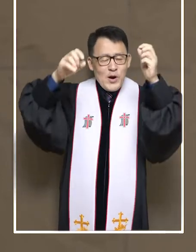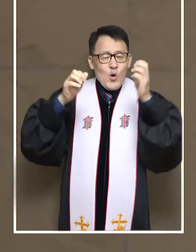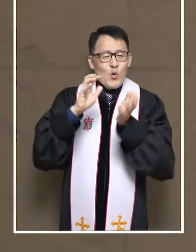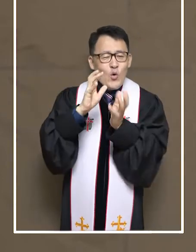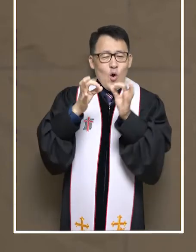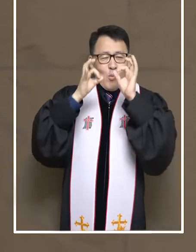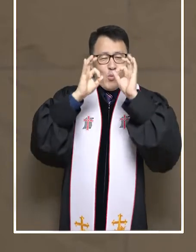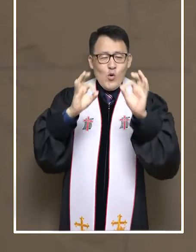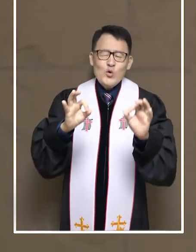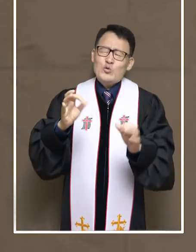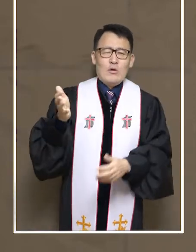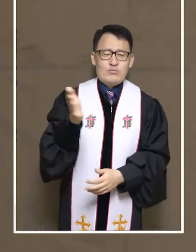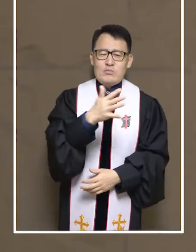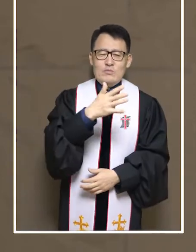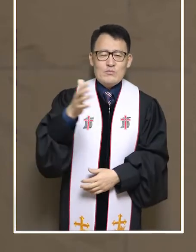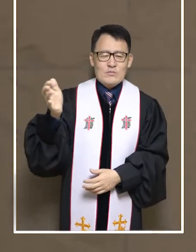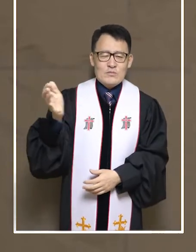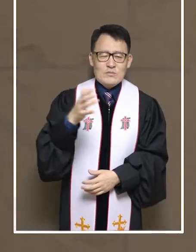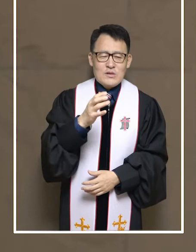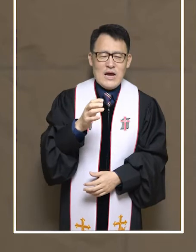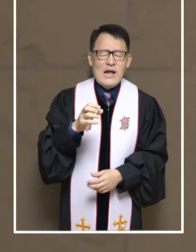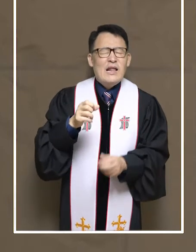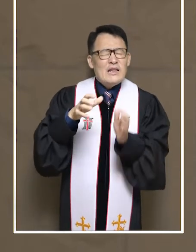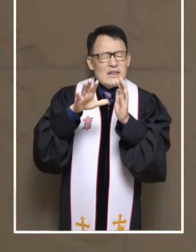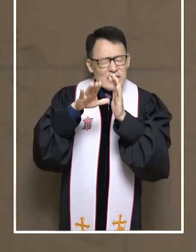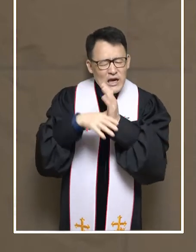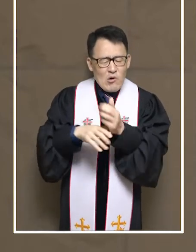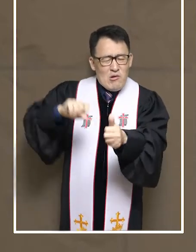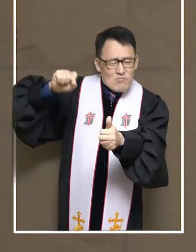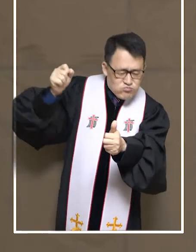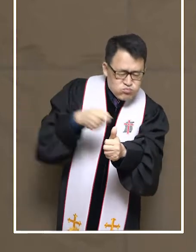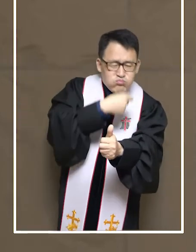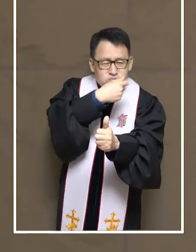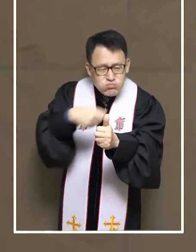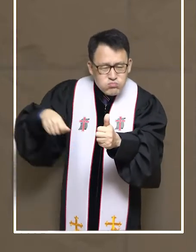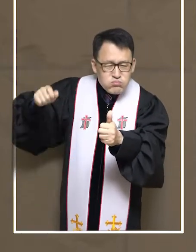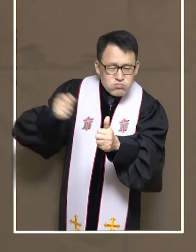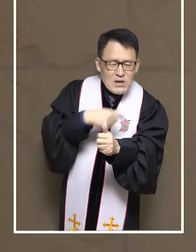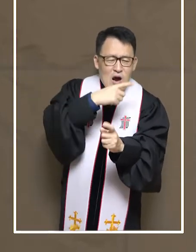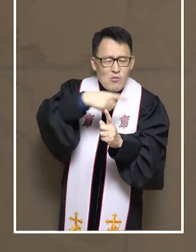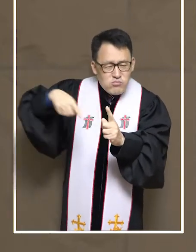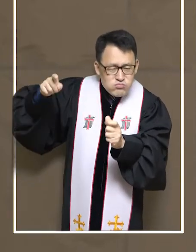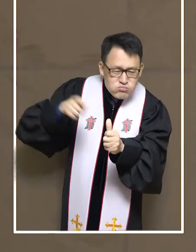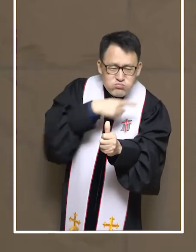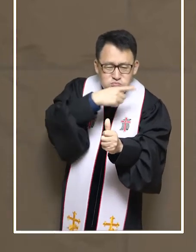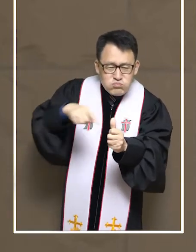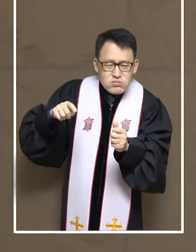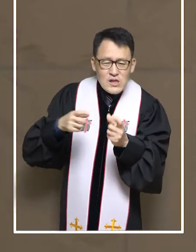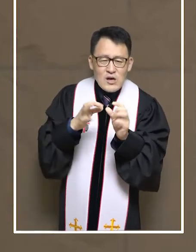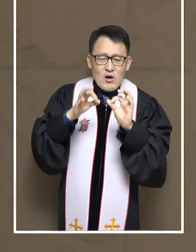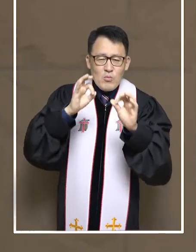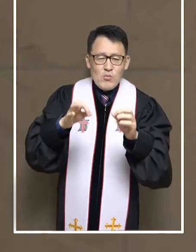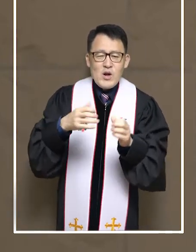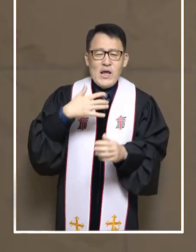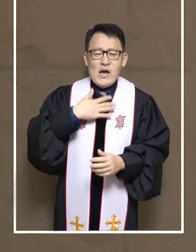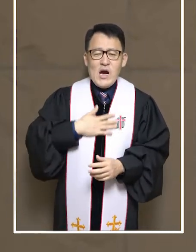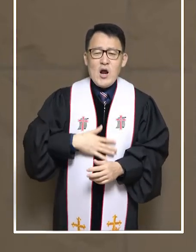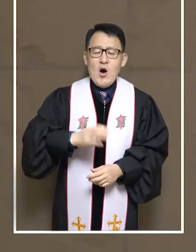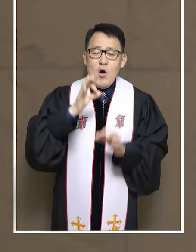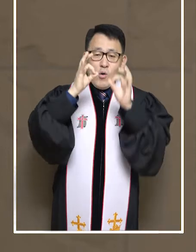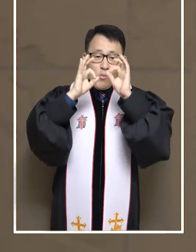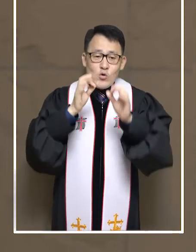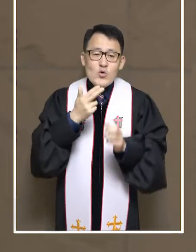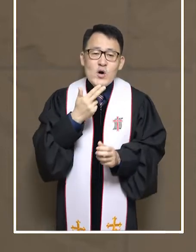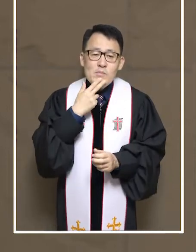별들도 꽃들도 눈도 볼 수 없으며 때리고 고문하는 간수들이나 고문관들